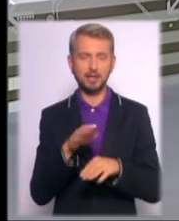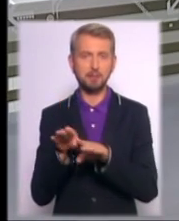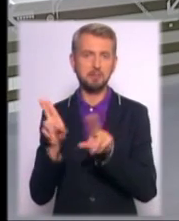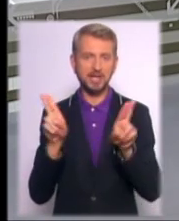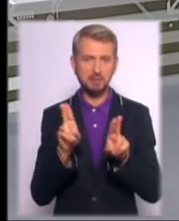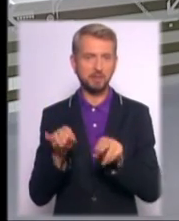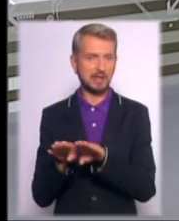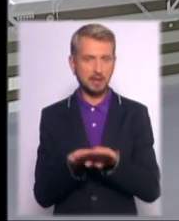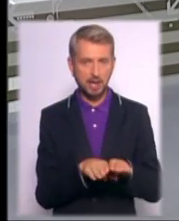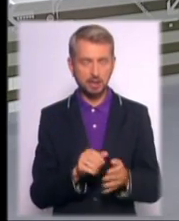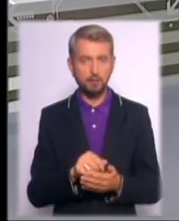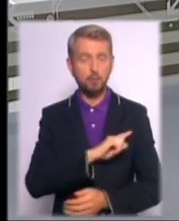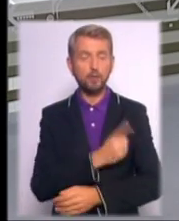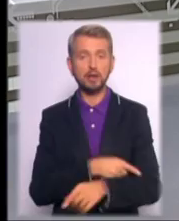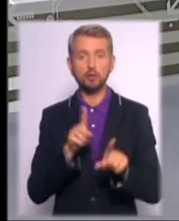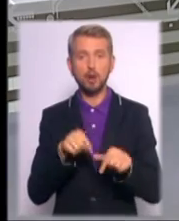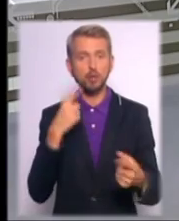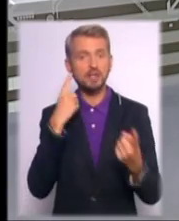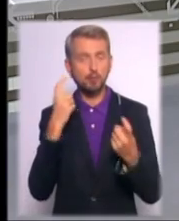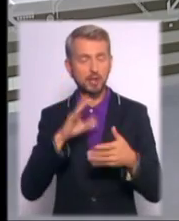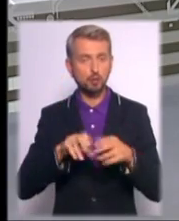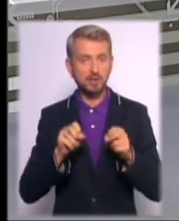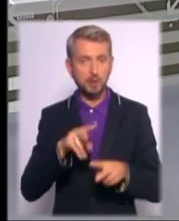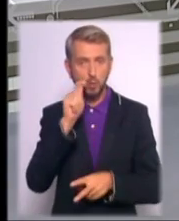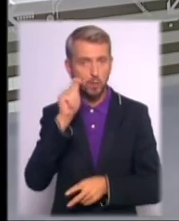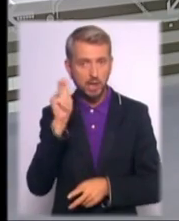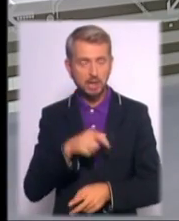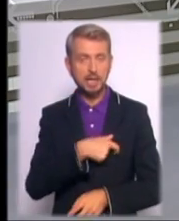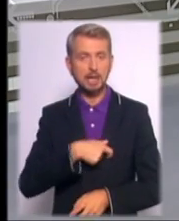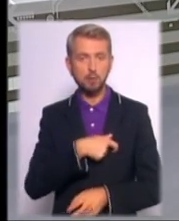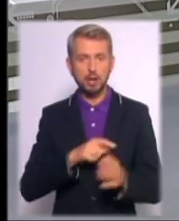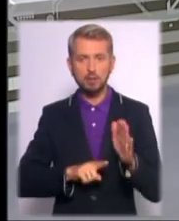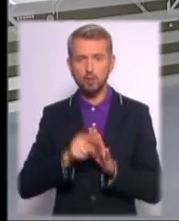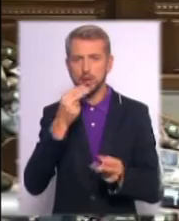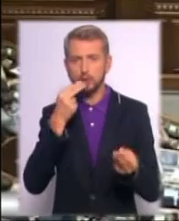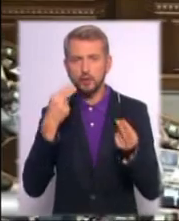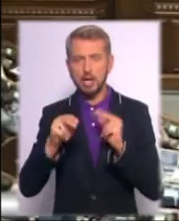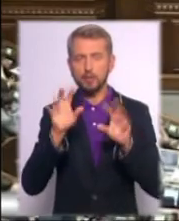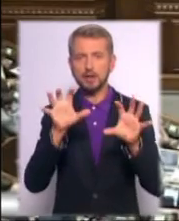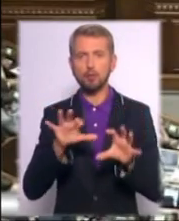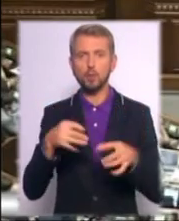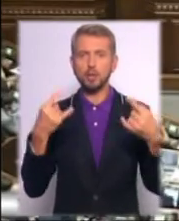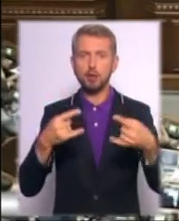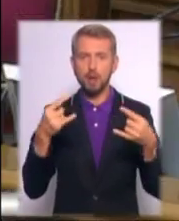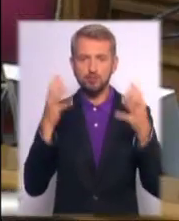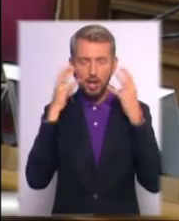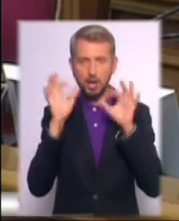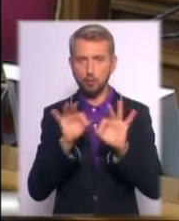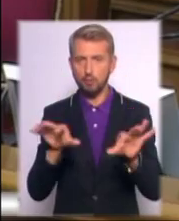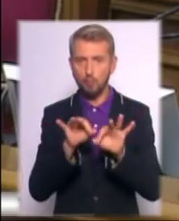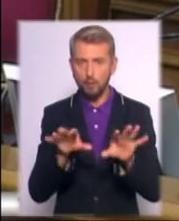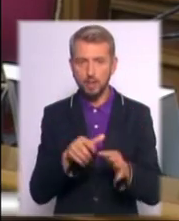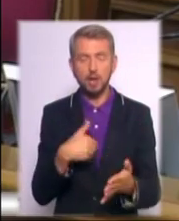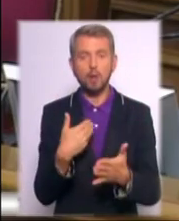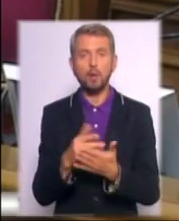стандартів. Посилюють також інформаційну безпеку країни. Депутати взялися удосконалювати закон про телебачення і радіомовлення. І